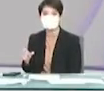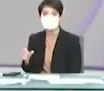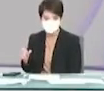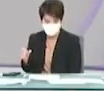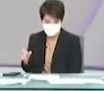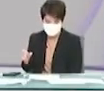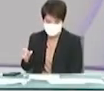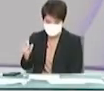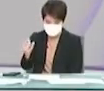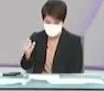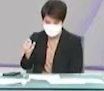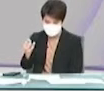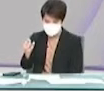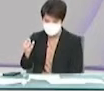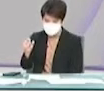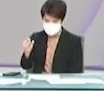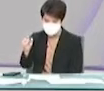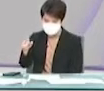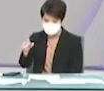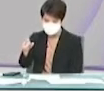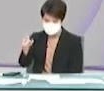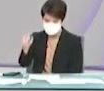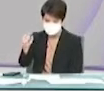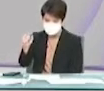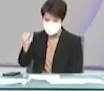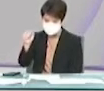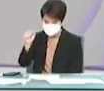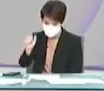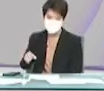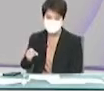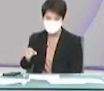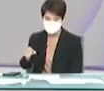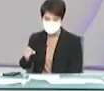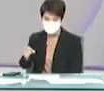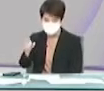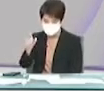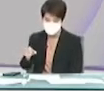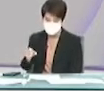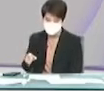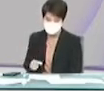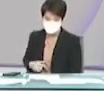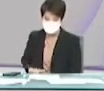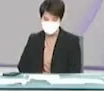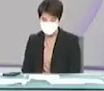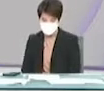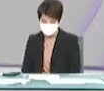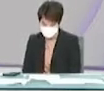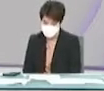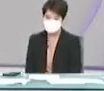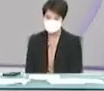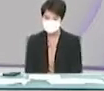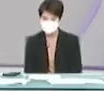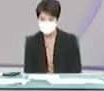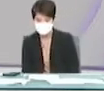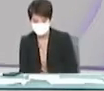นนะคะจนกระทั่ง เพื่อนมีการดื่มแอลกอฮอล์ด้วยแต่เพื่อนอีกคนนึงไม่ได้ดื่มแอลกอฮอล์เห็นท่